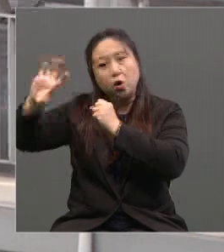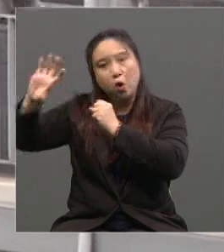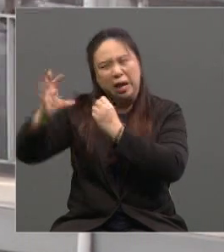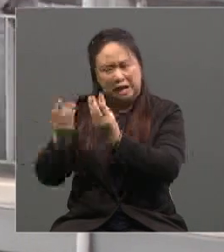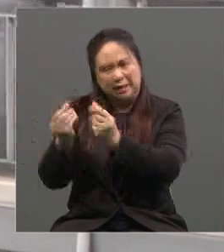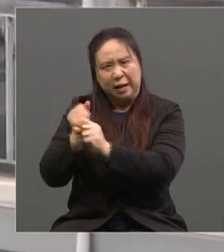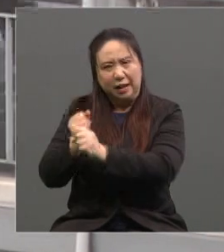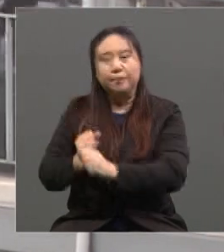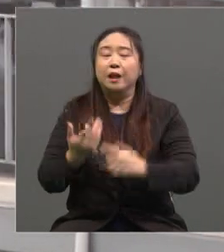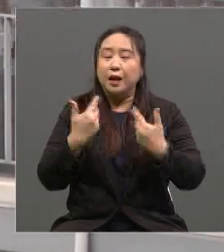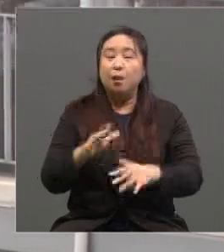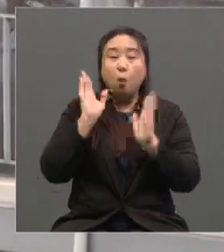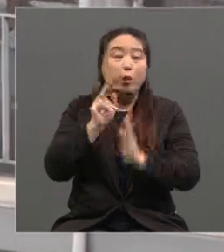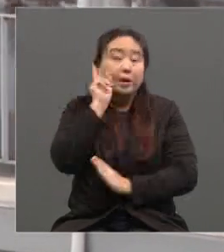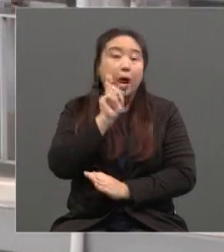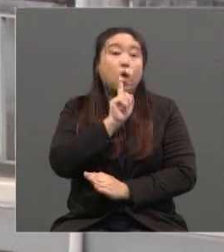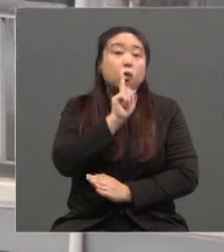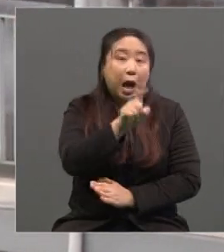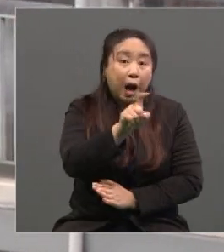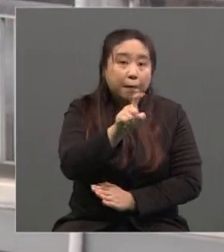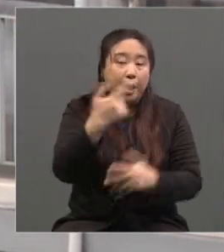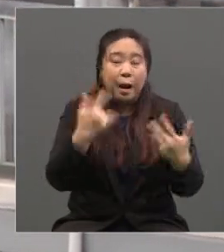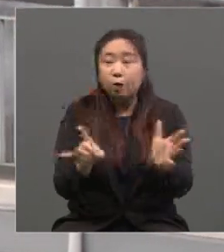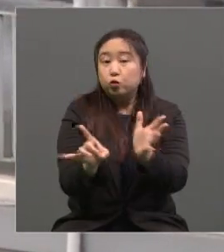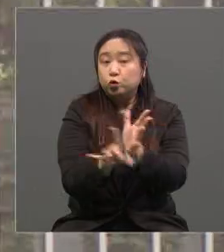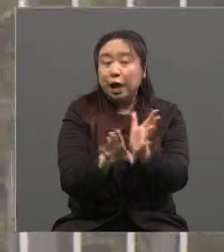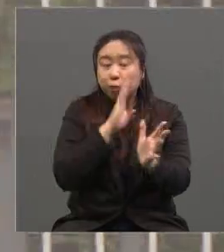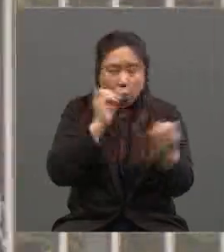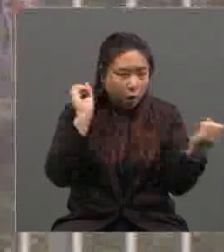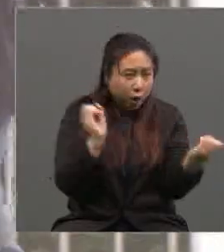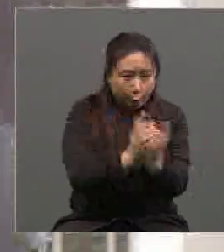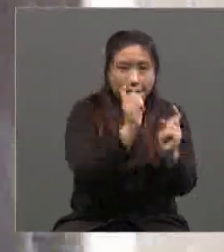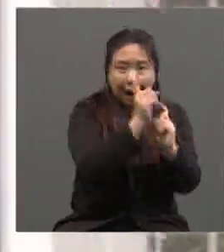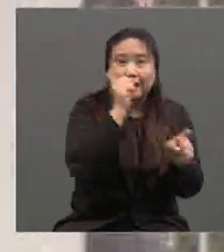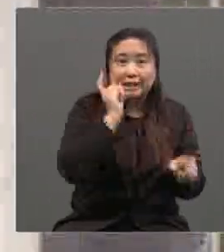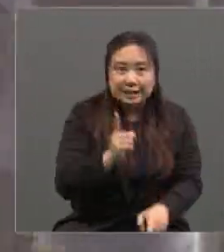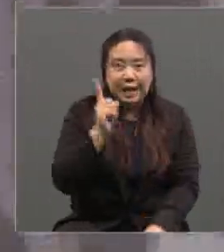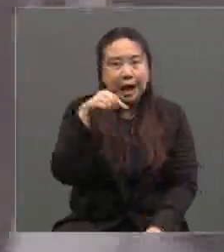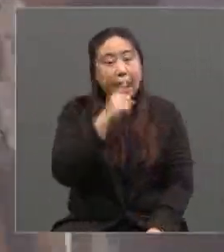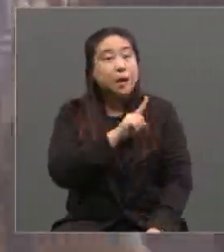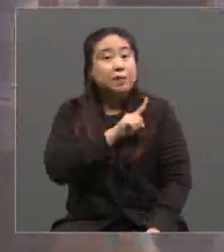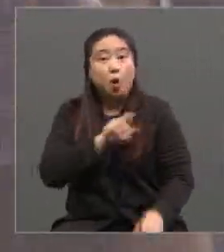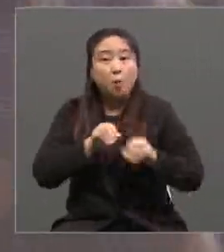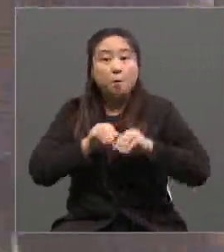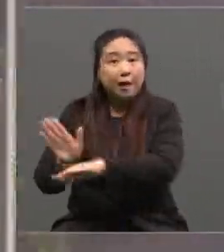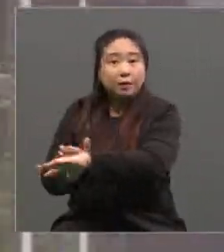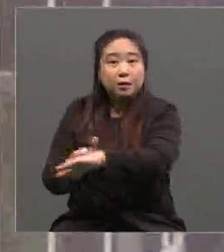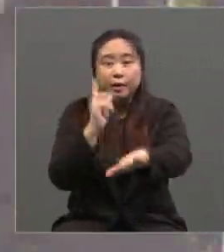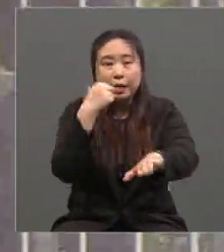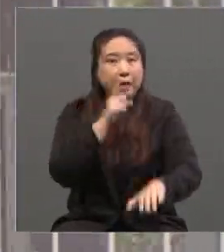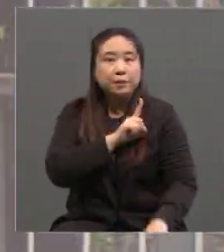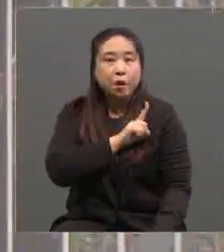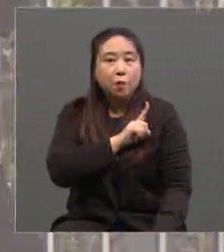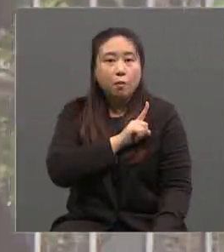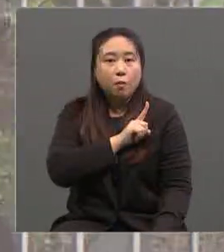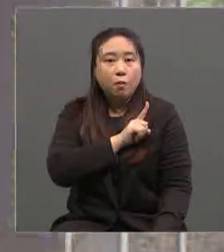ว่าแล้วสุดท้ายเวลาเกิดเหตุใครจะเป็นผู้แจ้งอันนี้แหละ นะที่เป็นประเด็นคำถามที่ก็ต้องตามกันต่